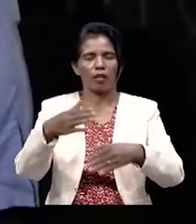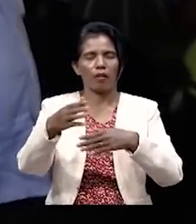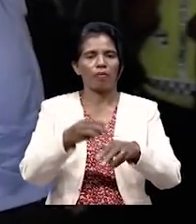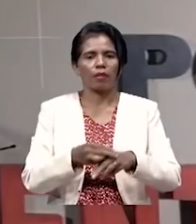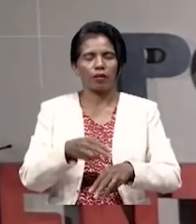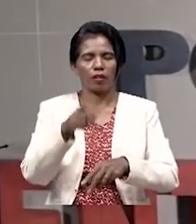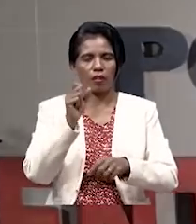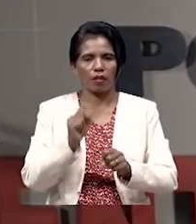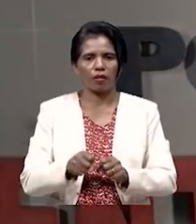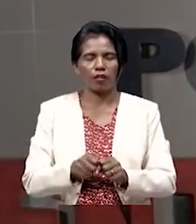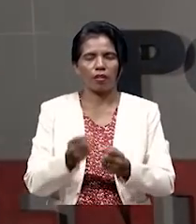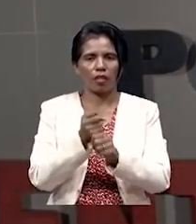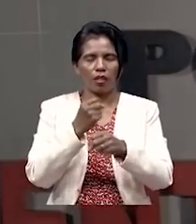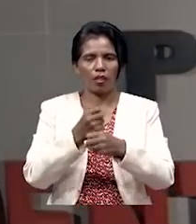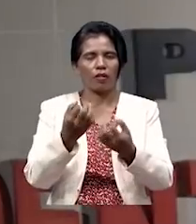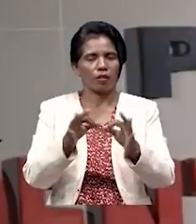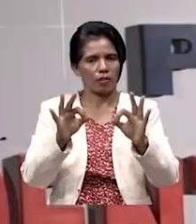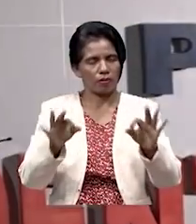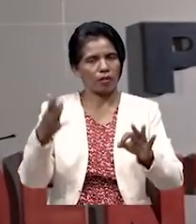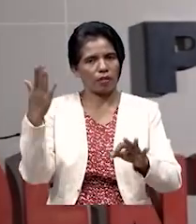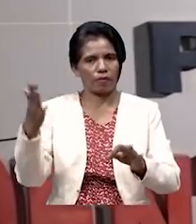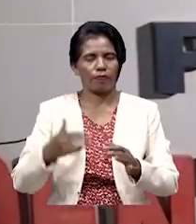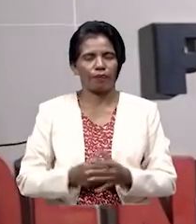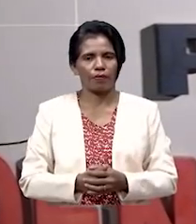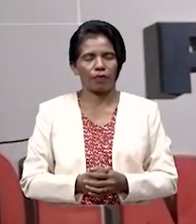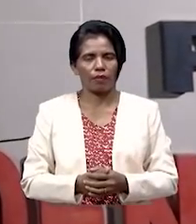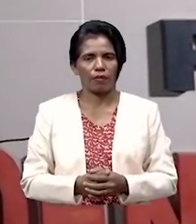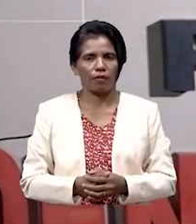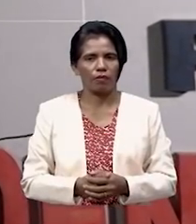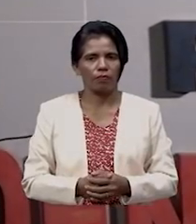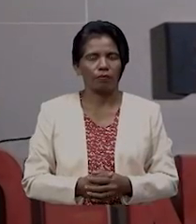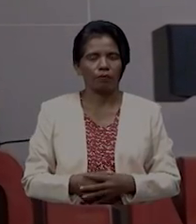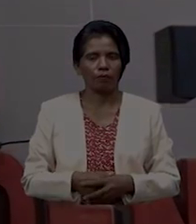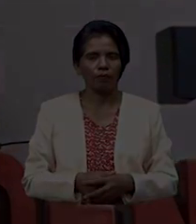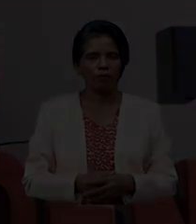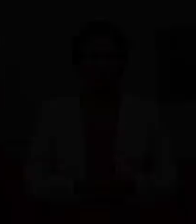Bibi no finaliza a entrevista Yenaba. Vanessa Cunhalves, Dilma Suzetti, GMN.